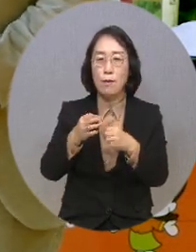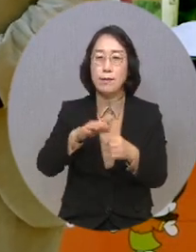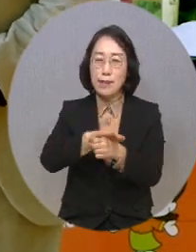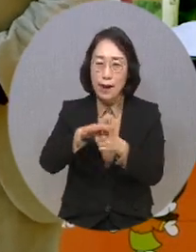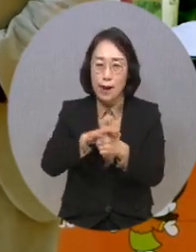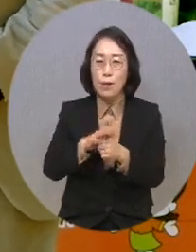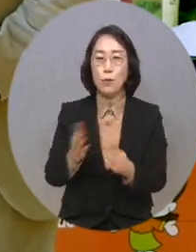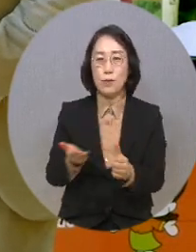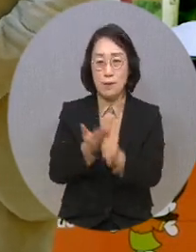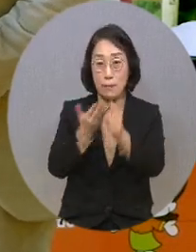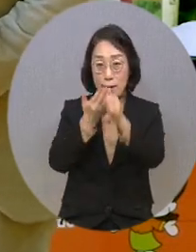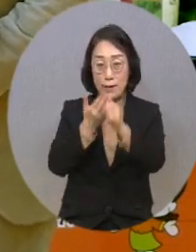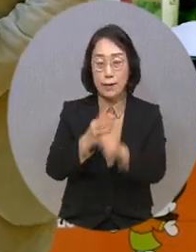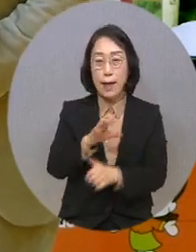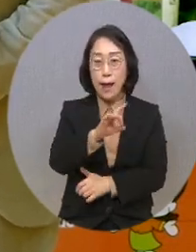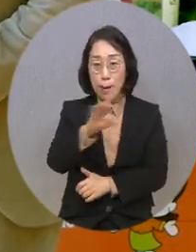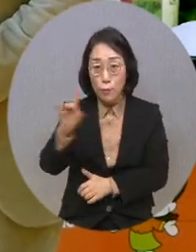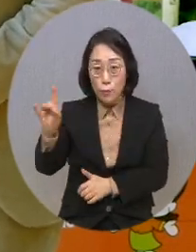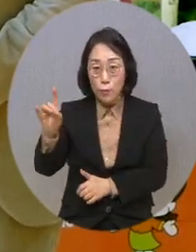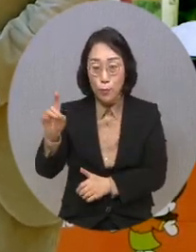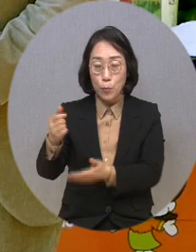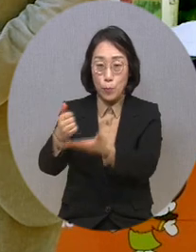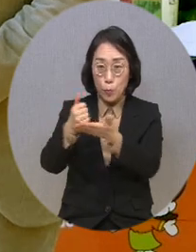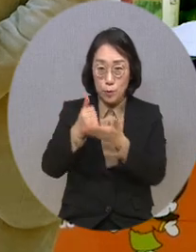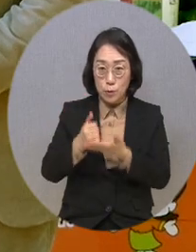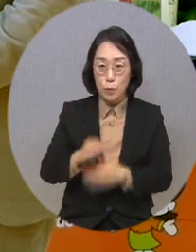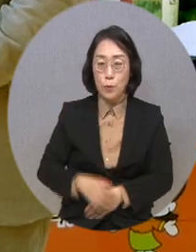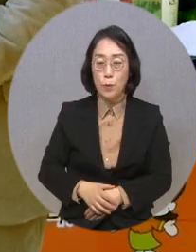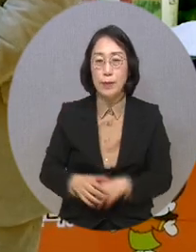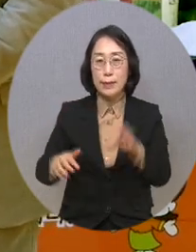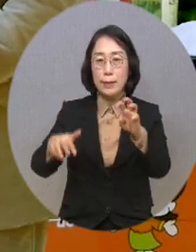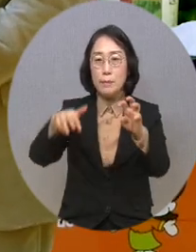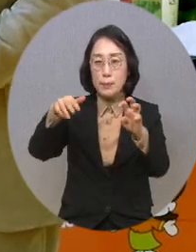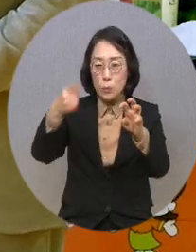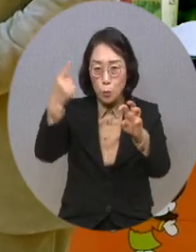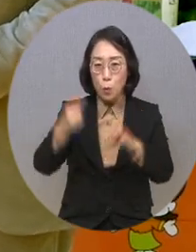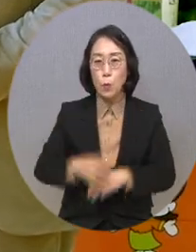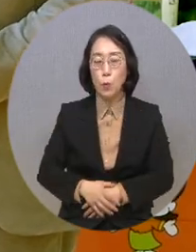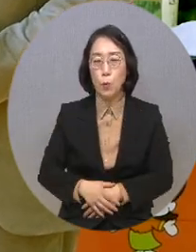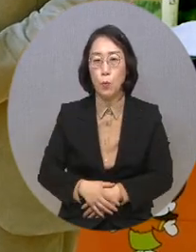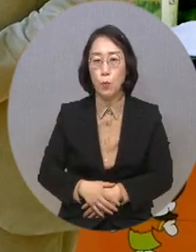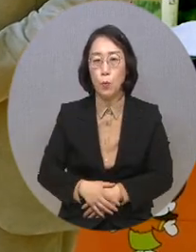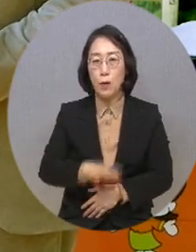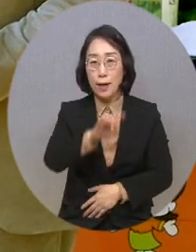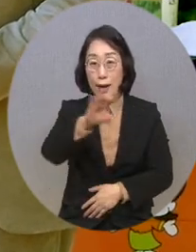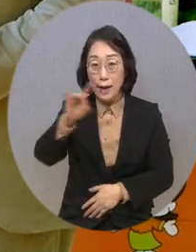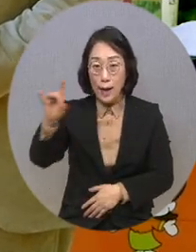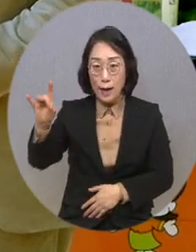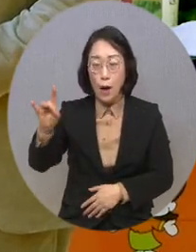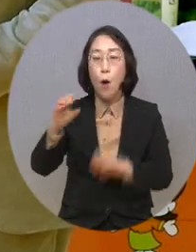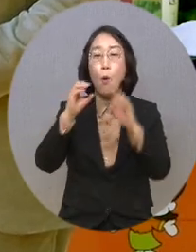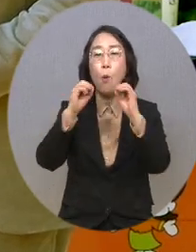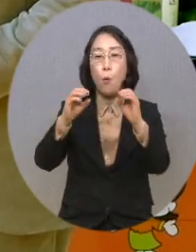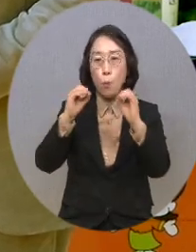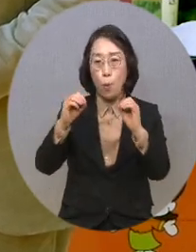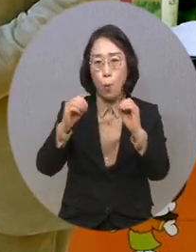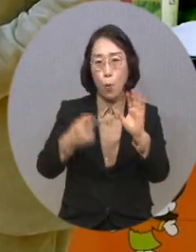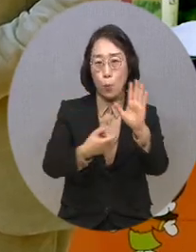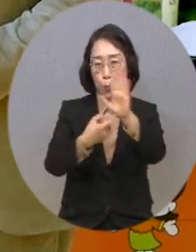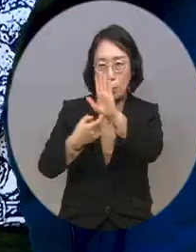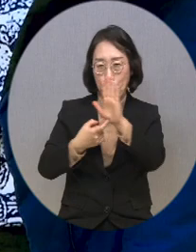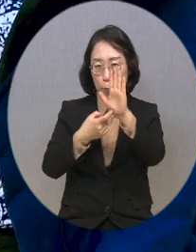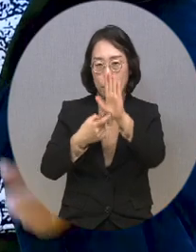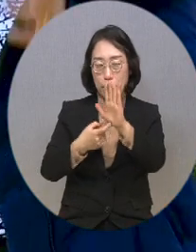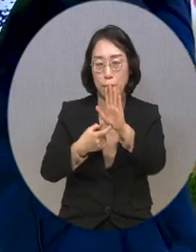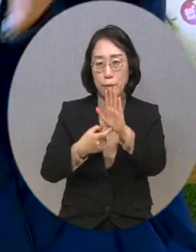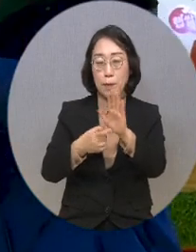하시는지 한 분 한 분 모시고 우리가 30초 동안 네. 업체 그분들이 홍보하시는 시간을 갖도록